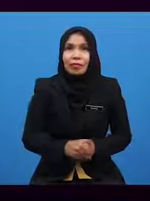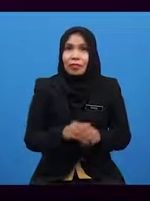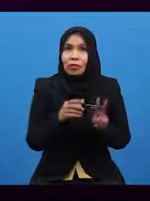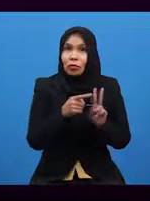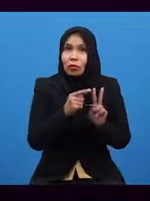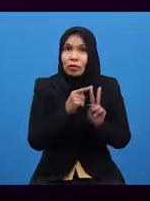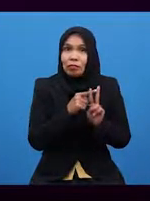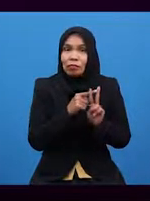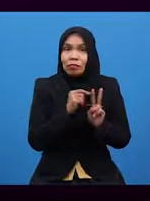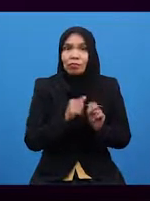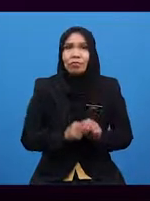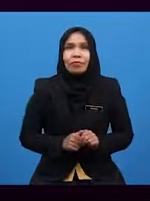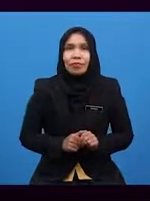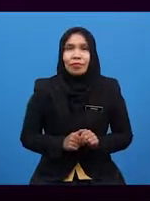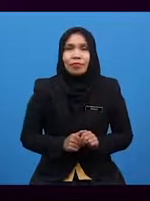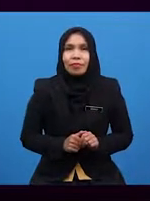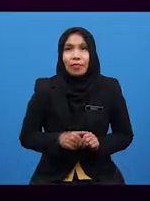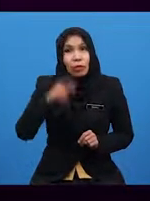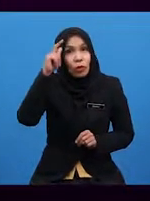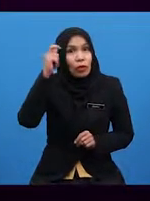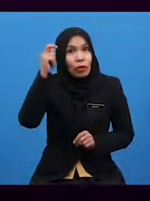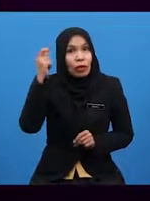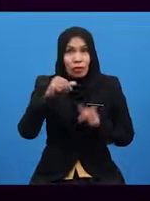hingga 1564.